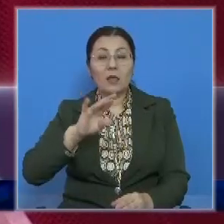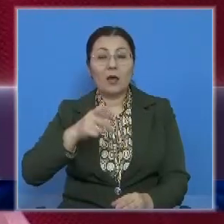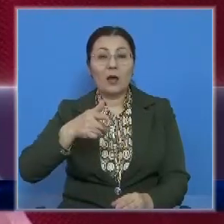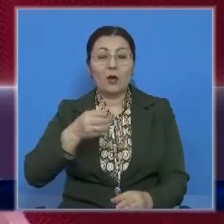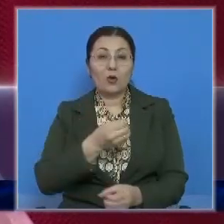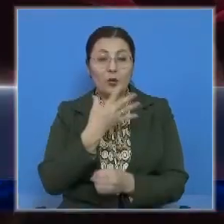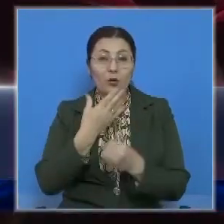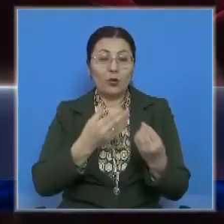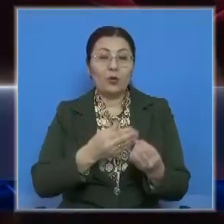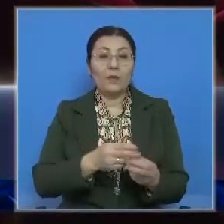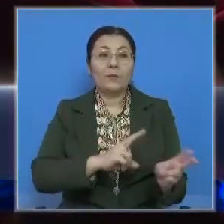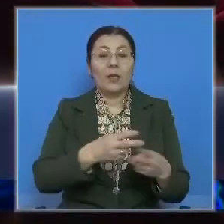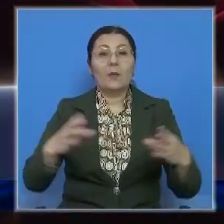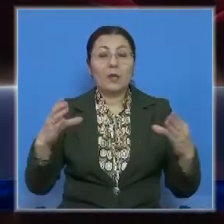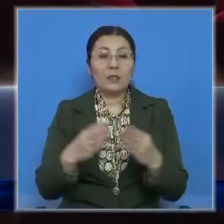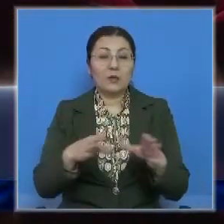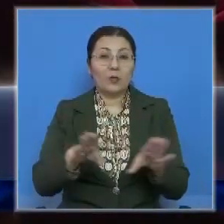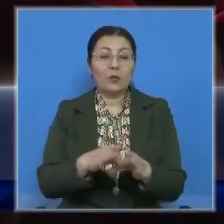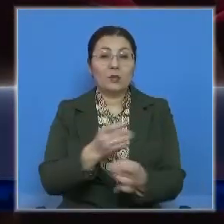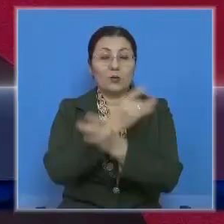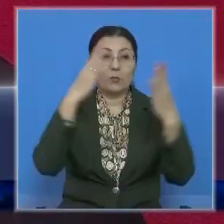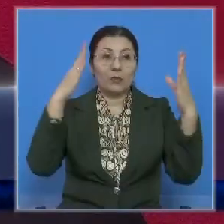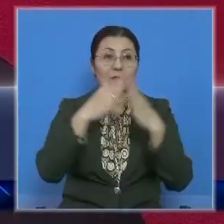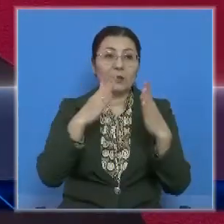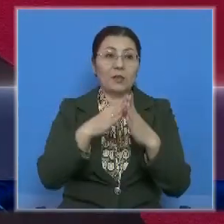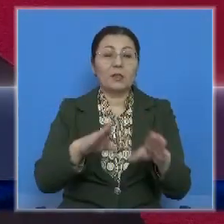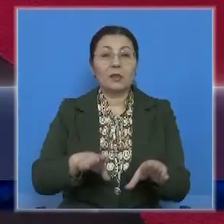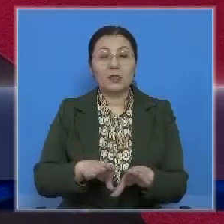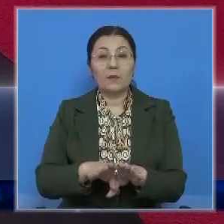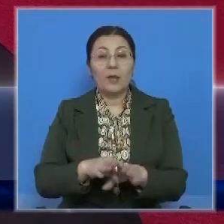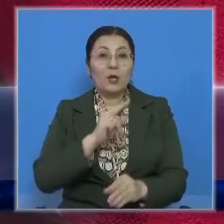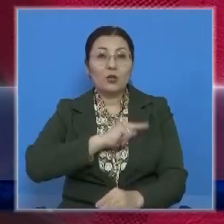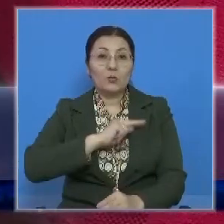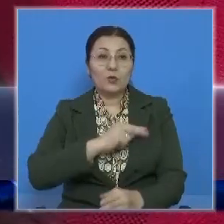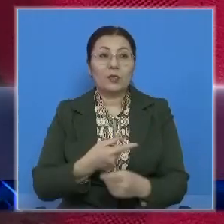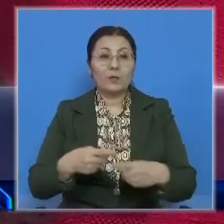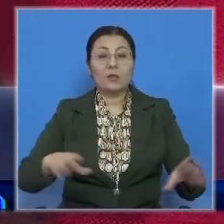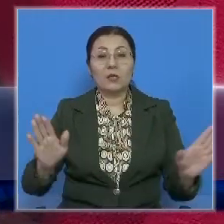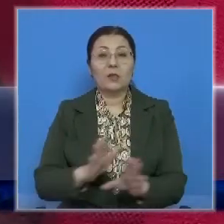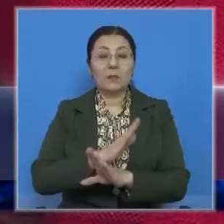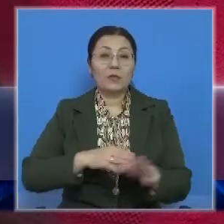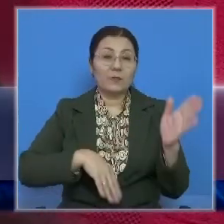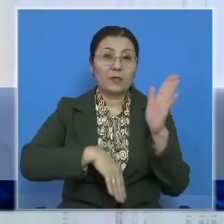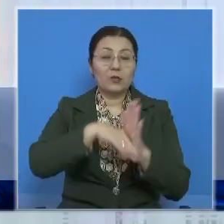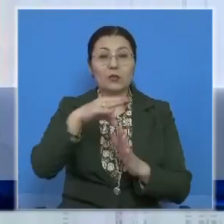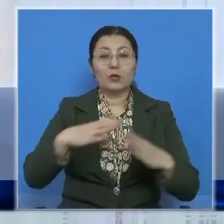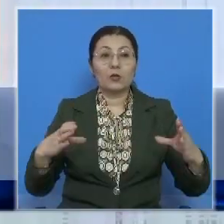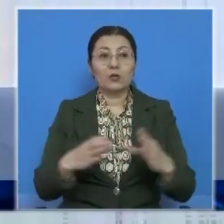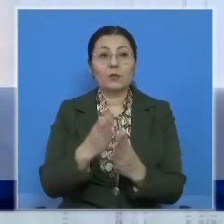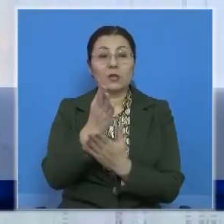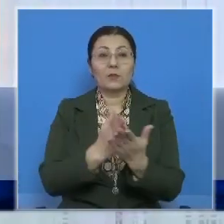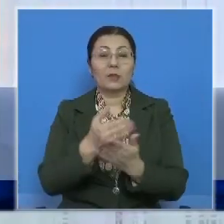өнер ордасының жемісі. Көрермен көзайымына айналған эстрадалық үрмелі аспаптар оркестрі секілді үлгілі ұжымдар қызмет етеді.